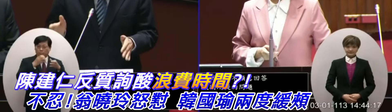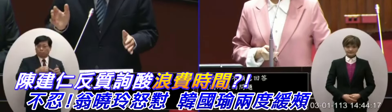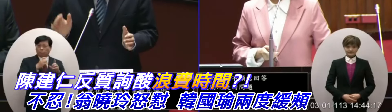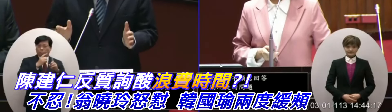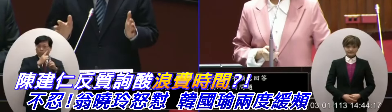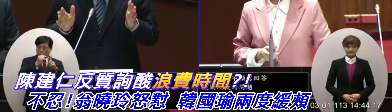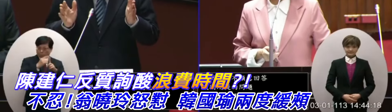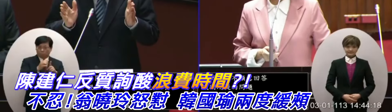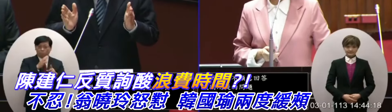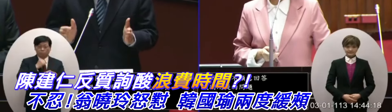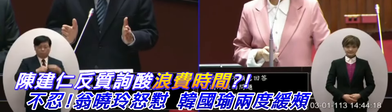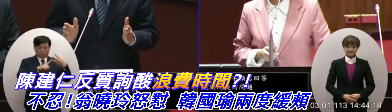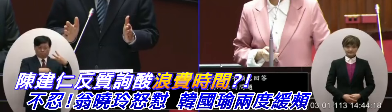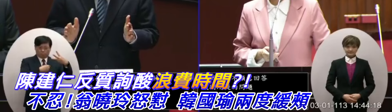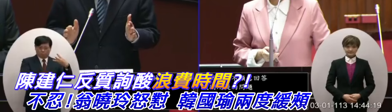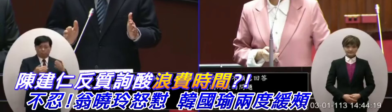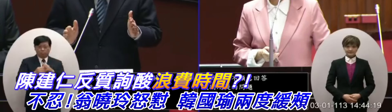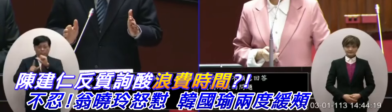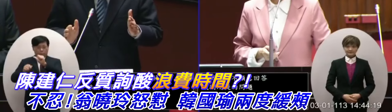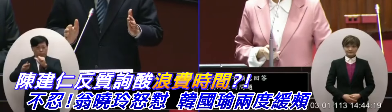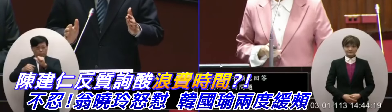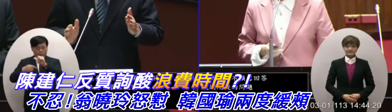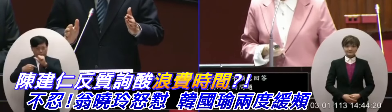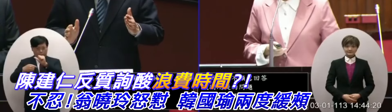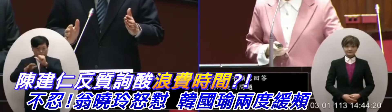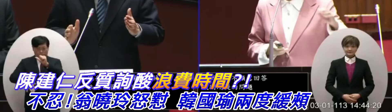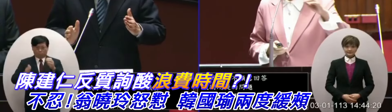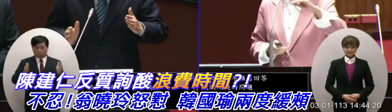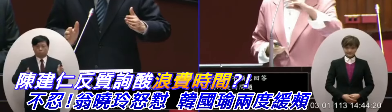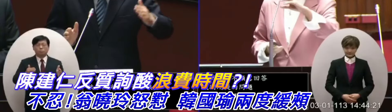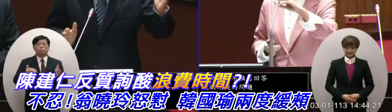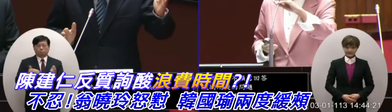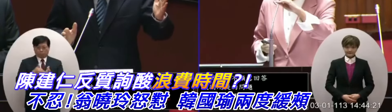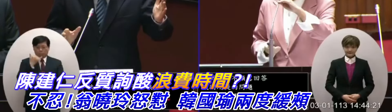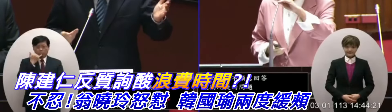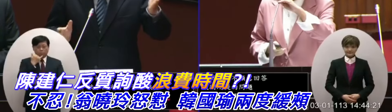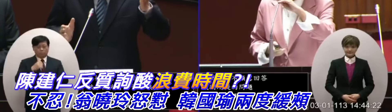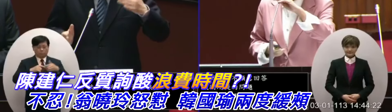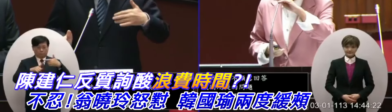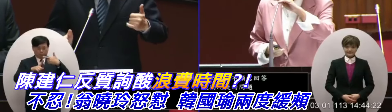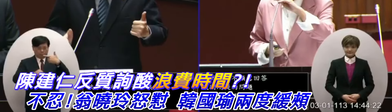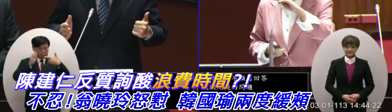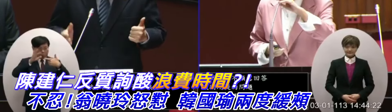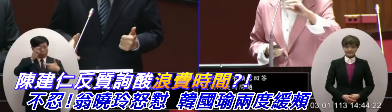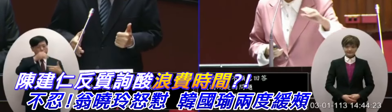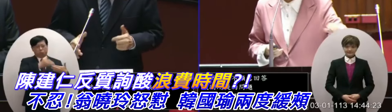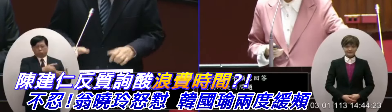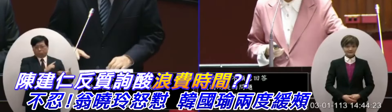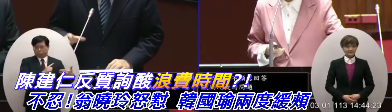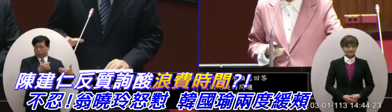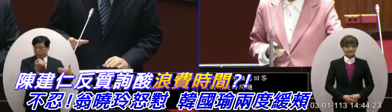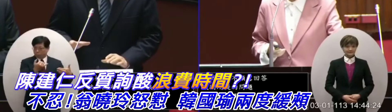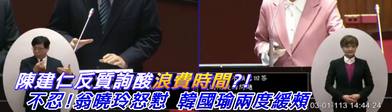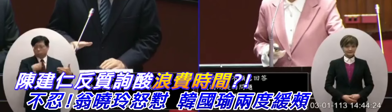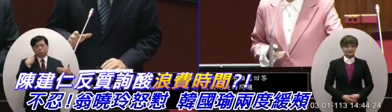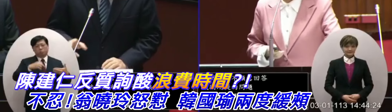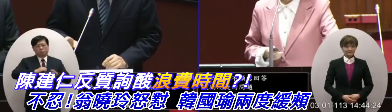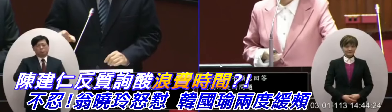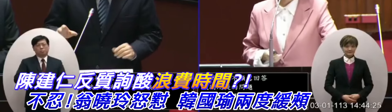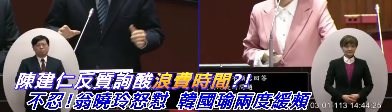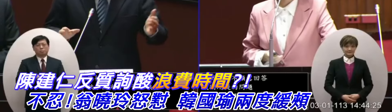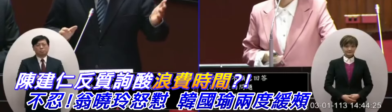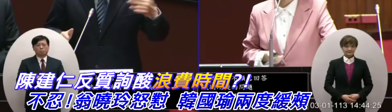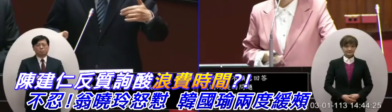从3月1号到5月底，啊五月六月以后就看他对方的善意来处理。我